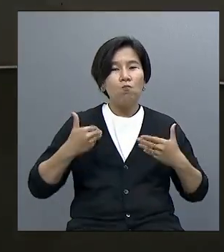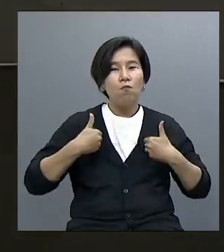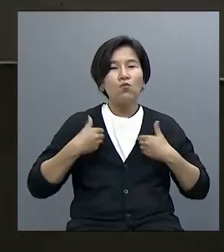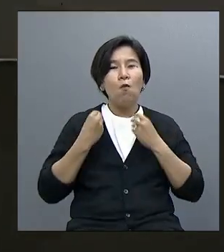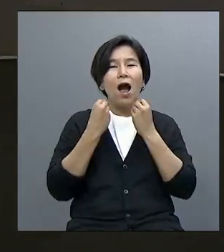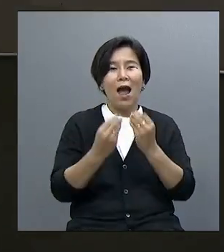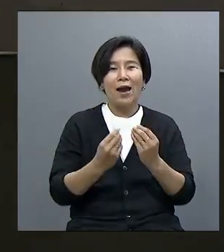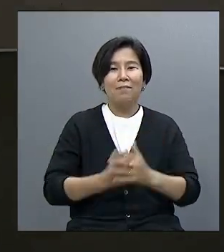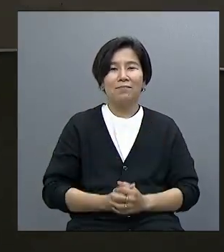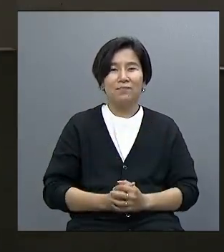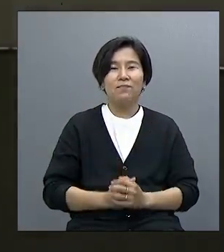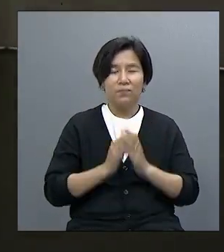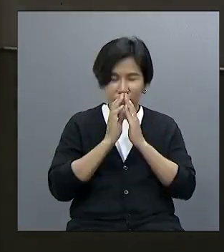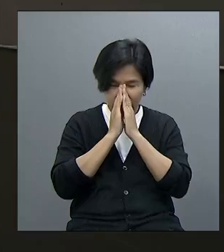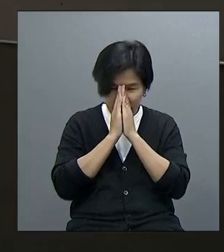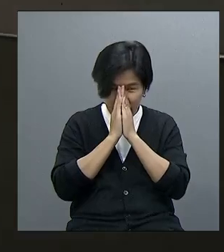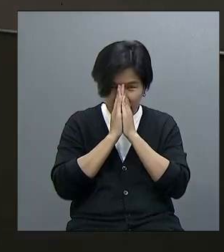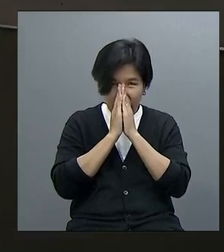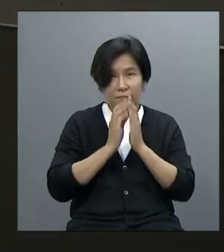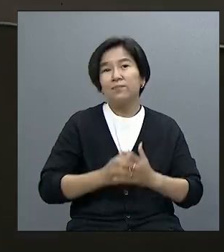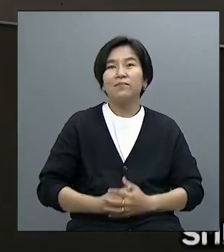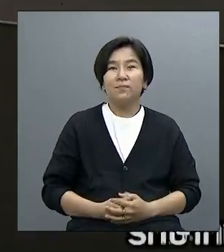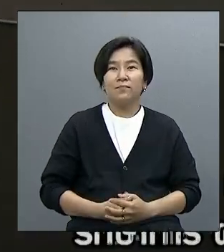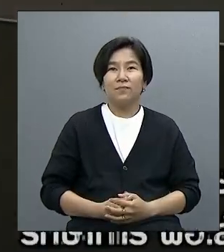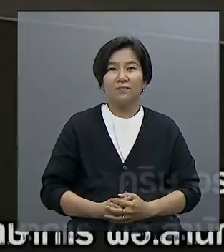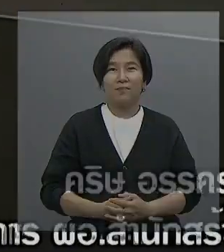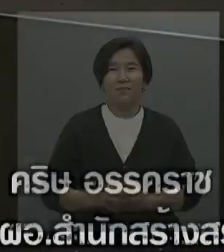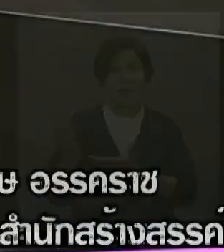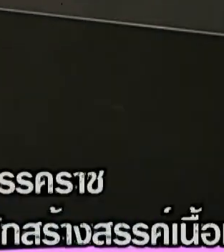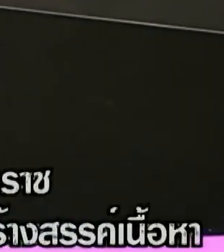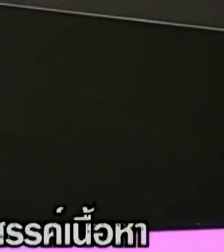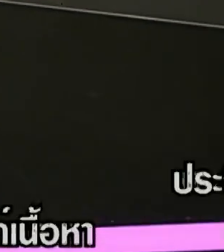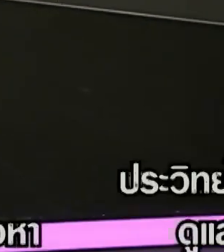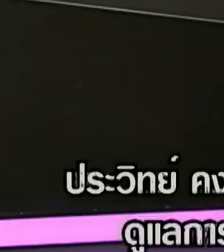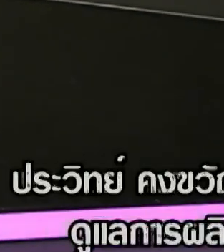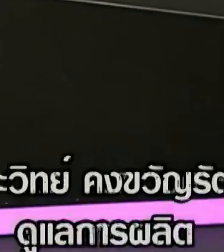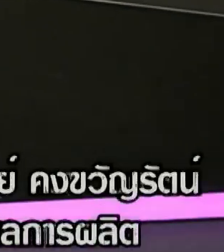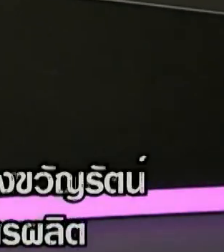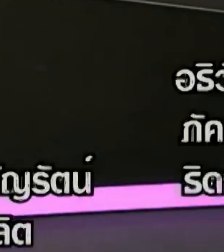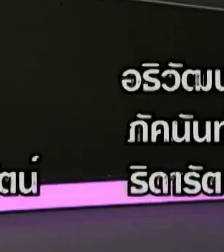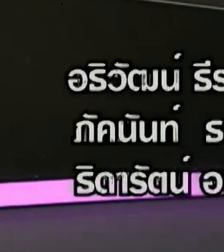ขวันนี้สวัสดีครับ สวัสดีค่ะ เชิญ